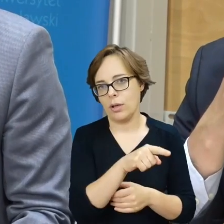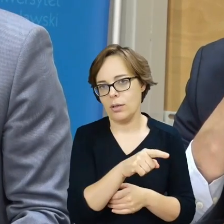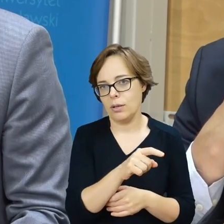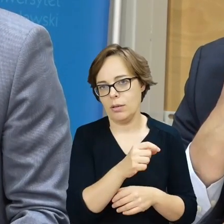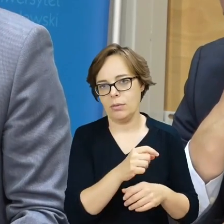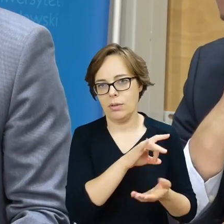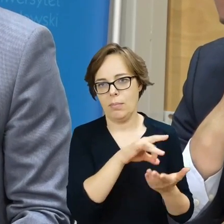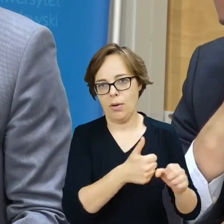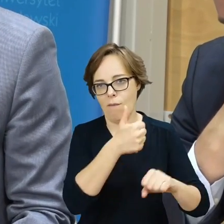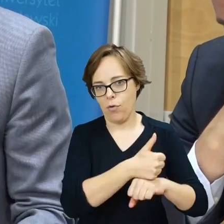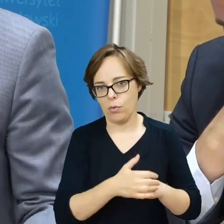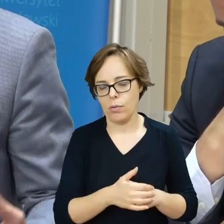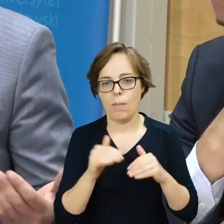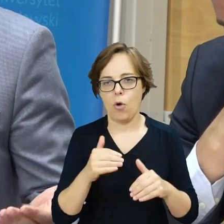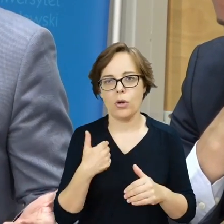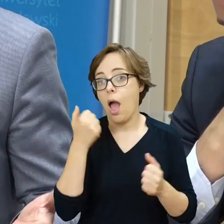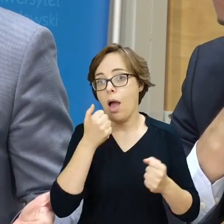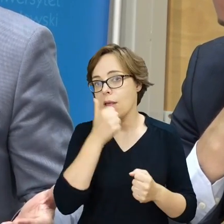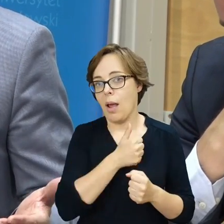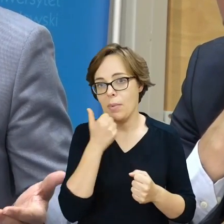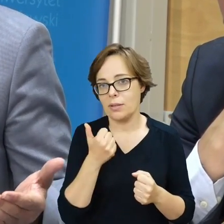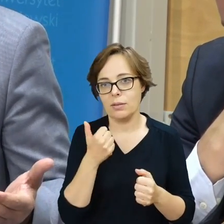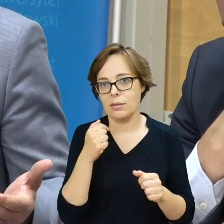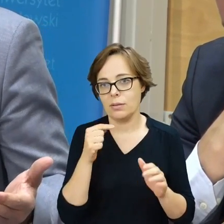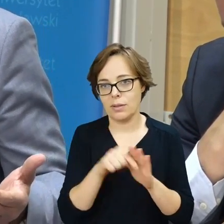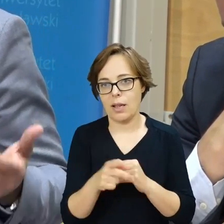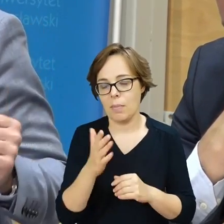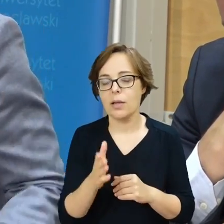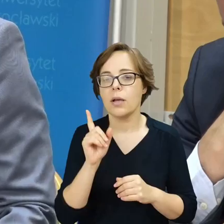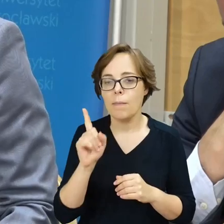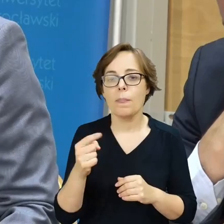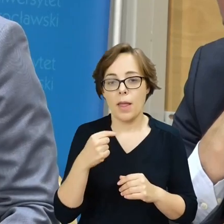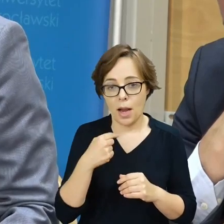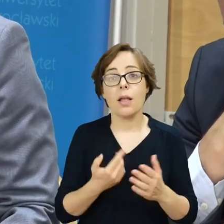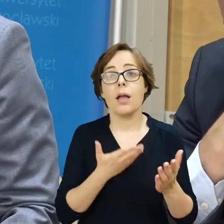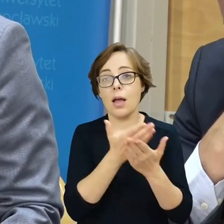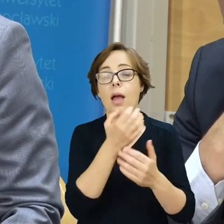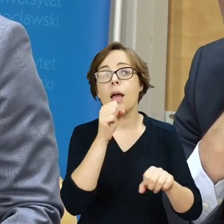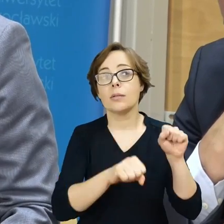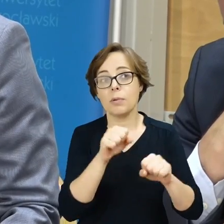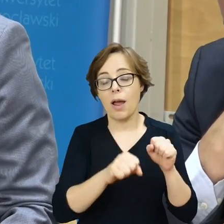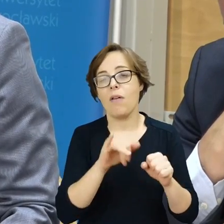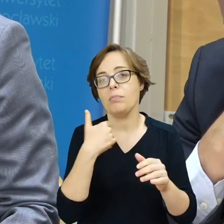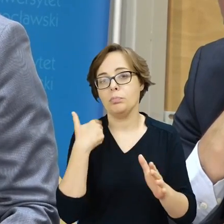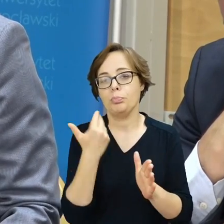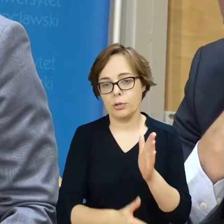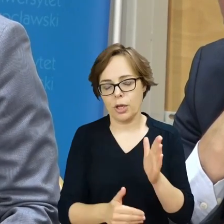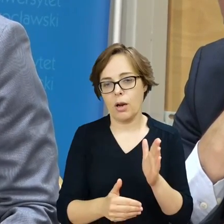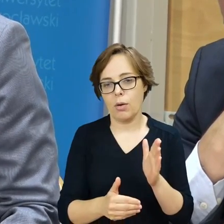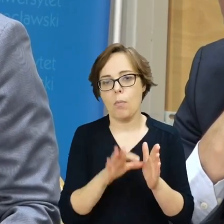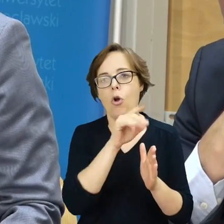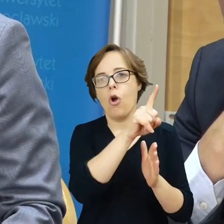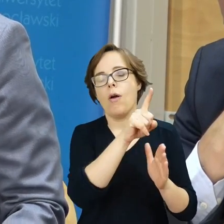może nie zdradzę tajemnicy jakiejś, ale miałem sprawę, gdzie też przegrałem z wyższą instancją, bo mi wyrok tam uchylili, dlatego